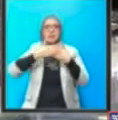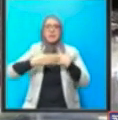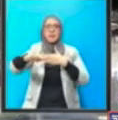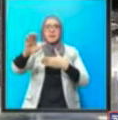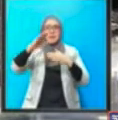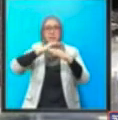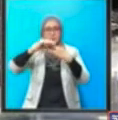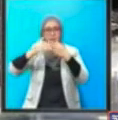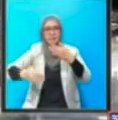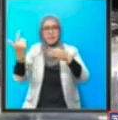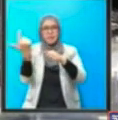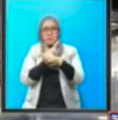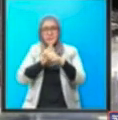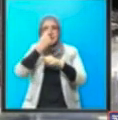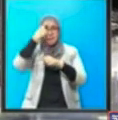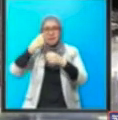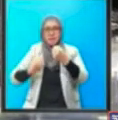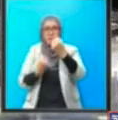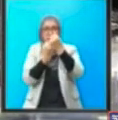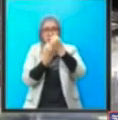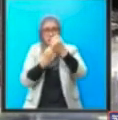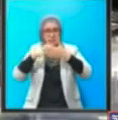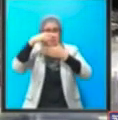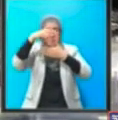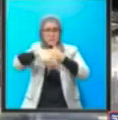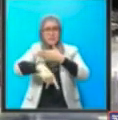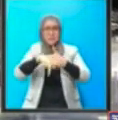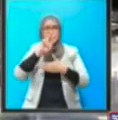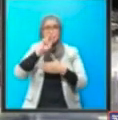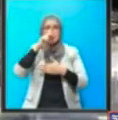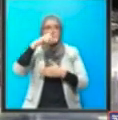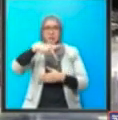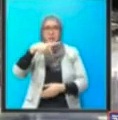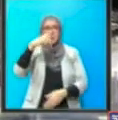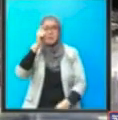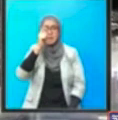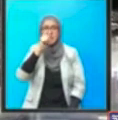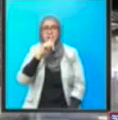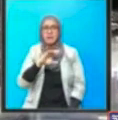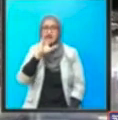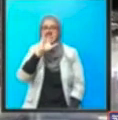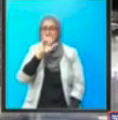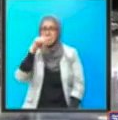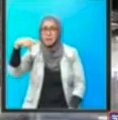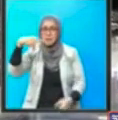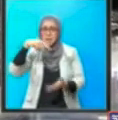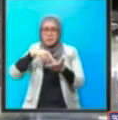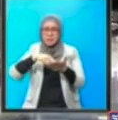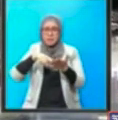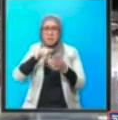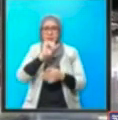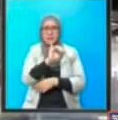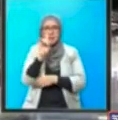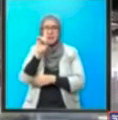dan sebagai nyokong pelaksanaan program KB Kevin itu ingin berdoa muncul pengajian tinggi telah